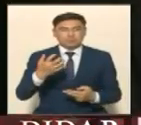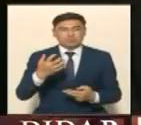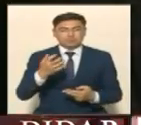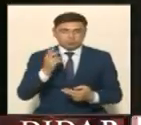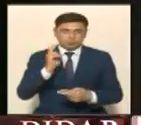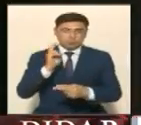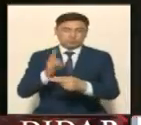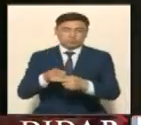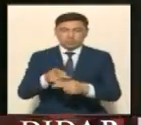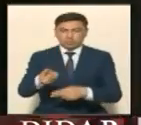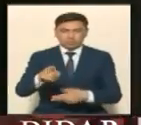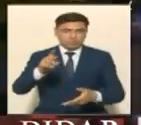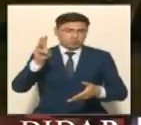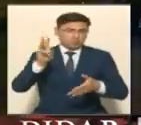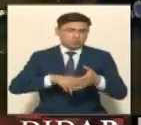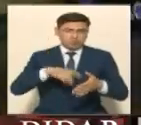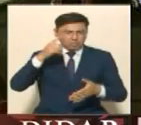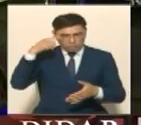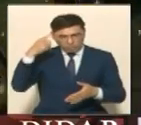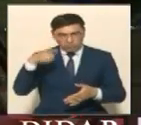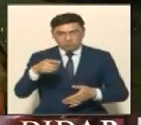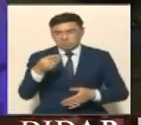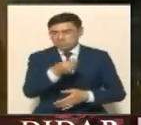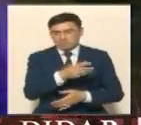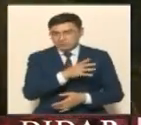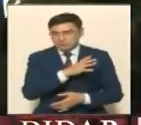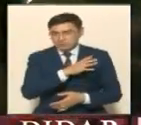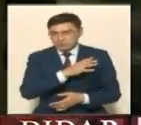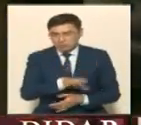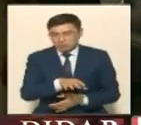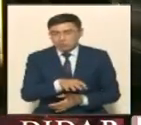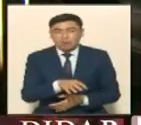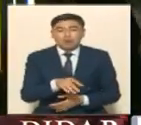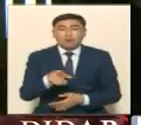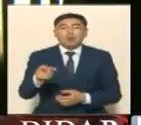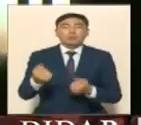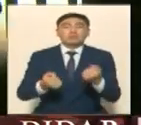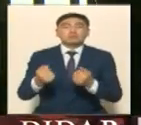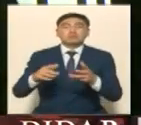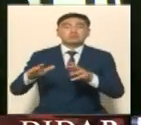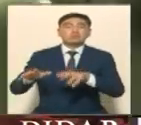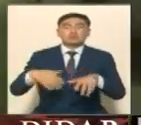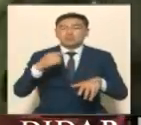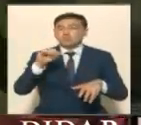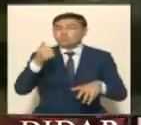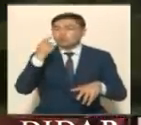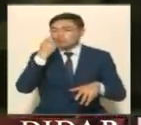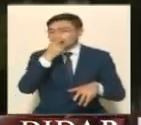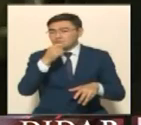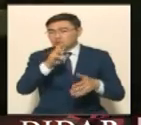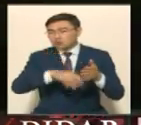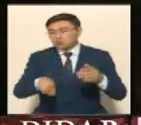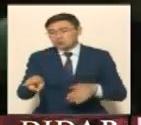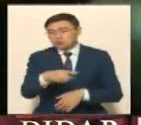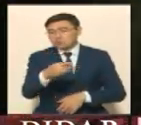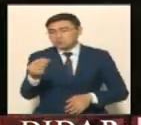сомада төленбеген айыппұлдары бар екені анықталды. Нәтижесінде көлік иесі қарызын өтегенше темір тұлпар айыптұраққа жабылды. Патрульдік полицейлердің назарына